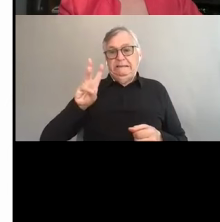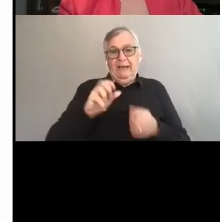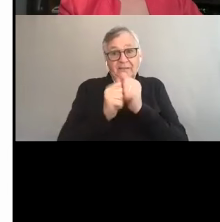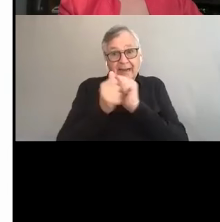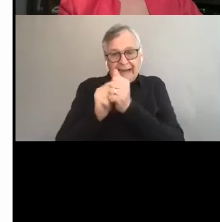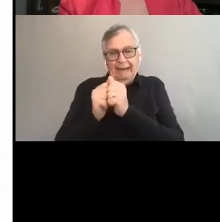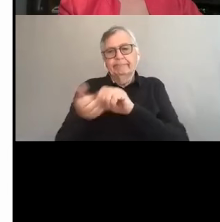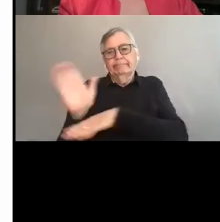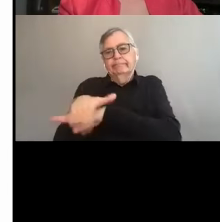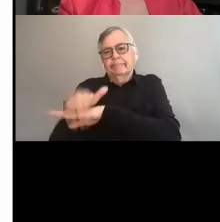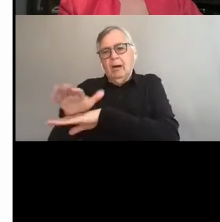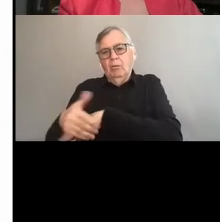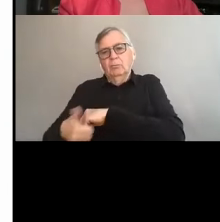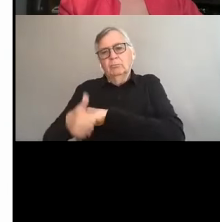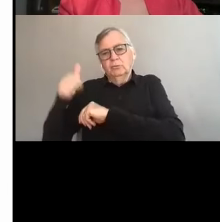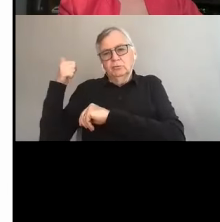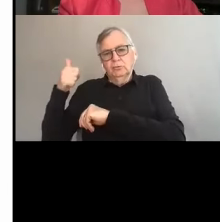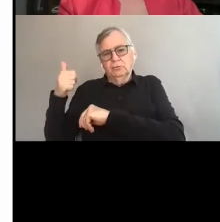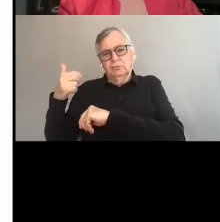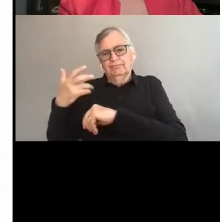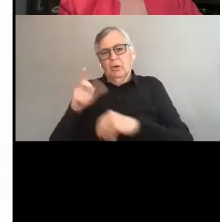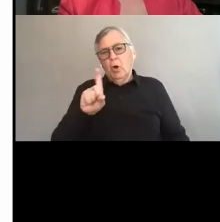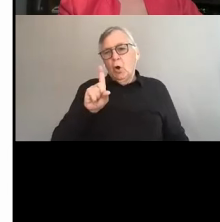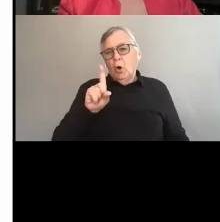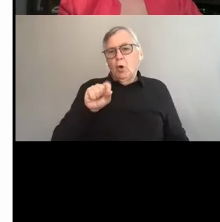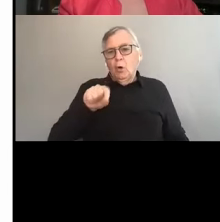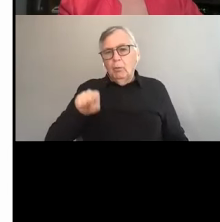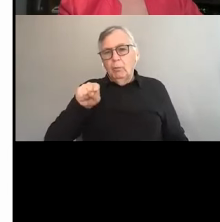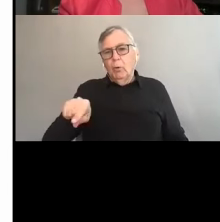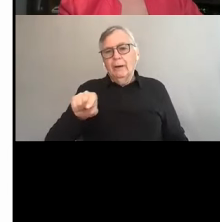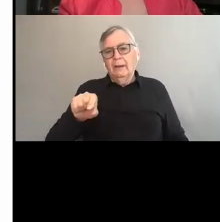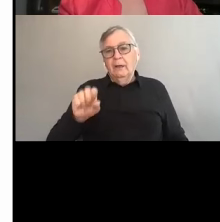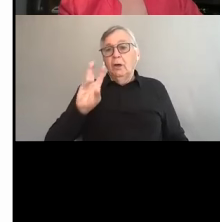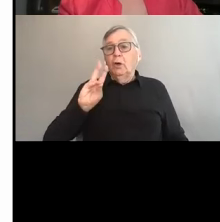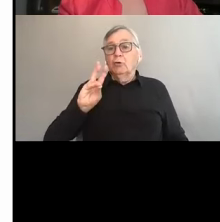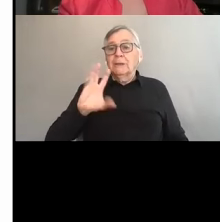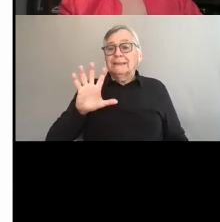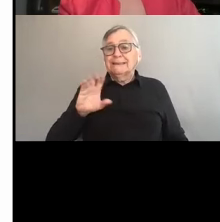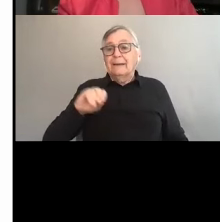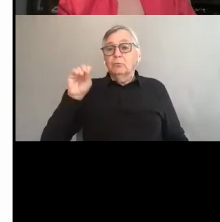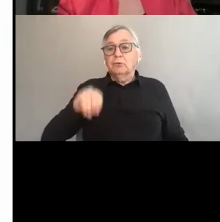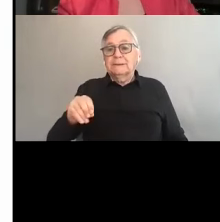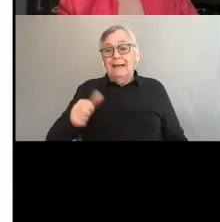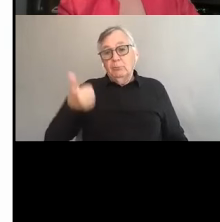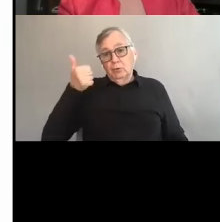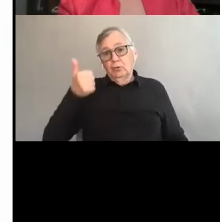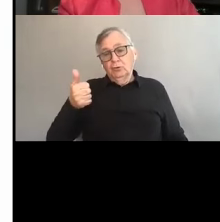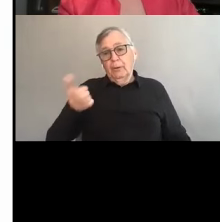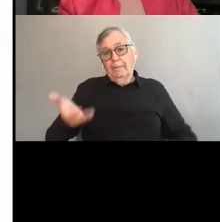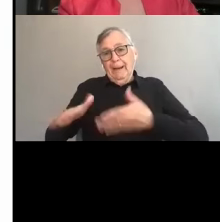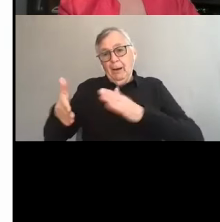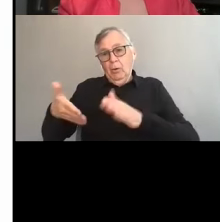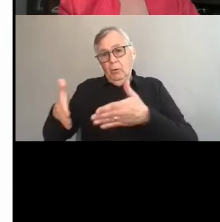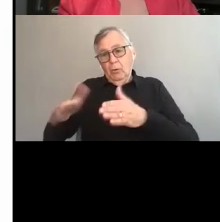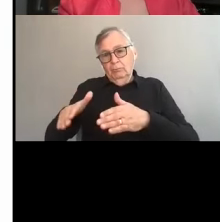variants. Donc, un risque relatif de 1,65, donc 65 % de plus de mortalité associée aux